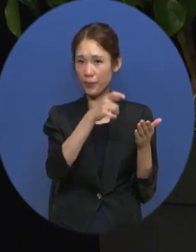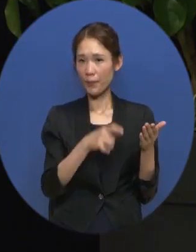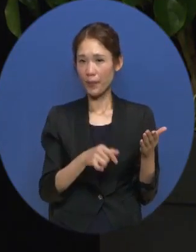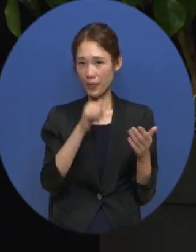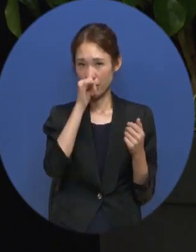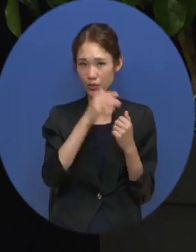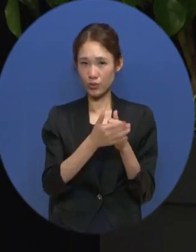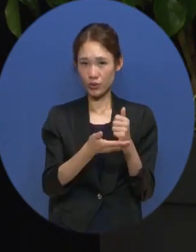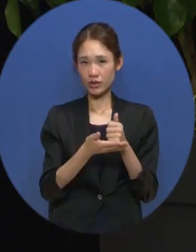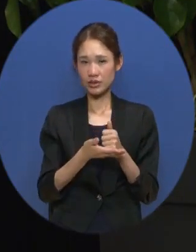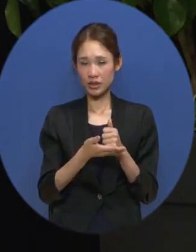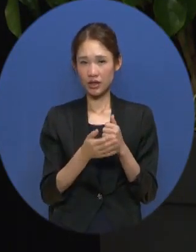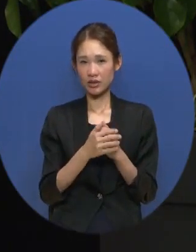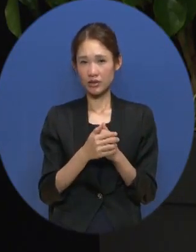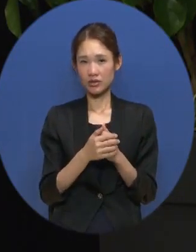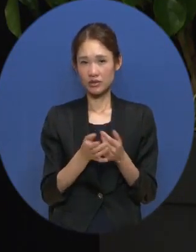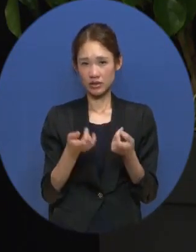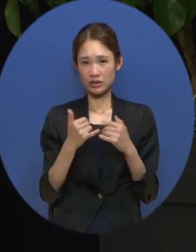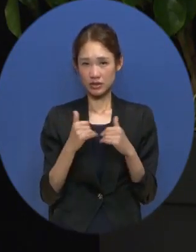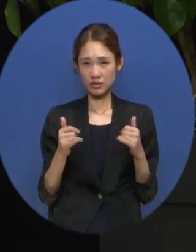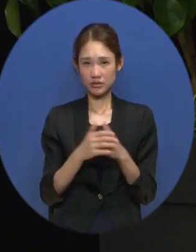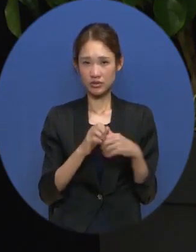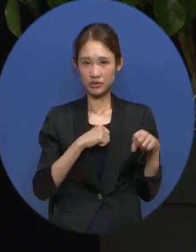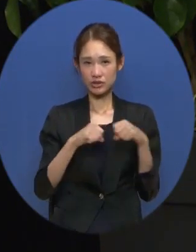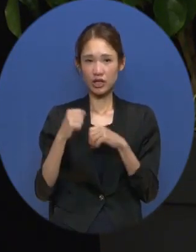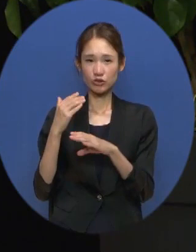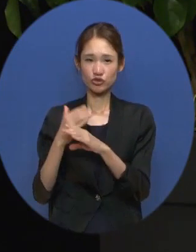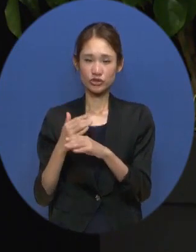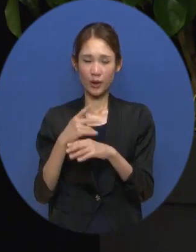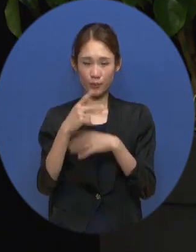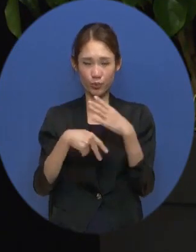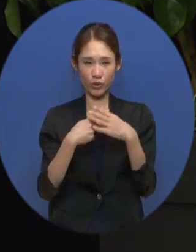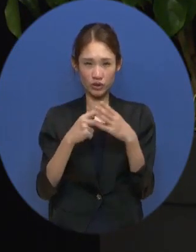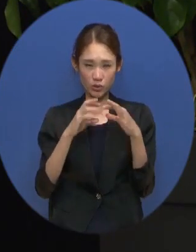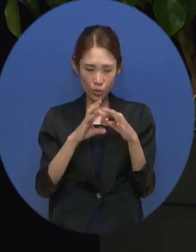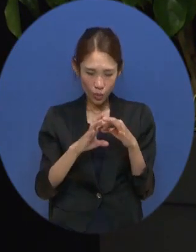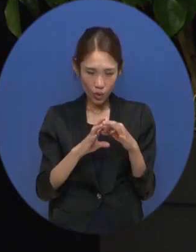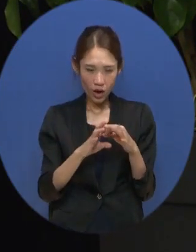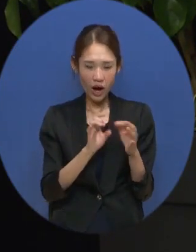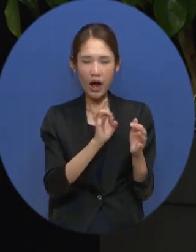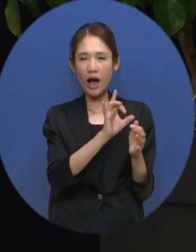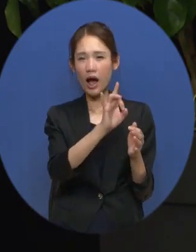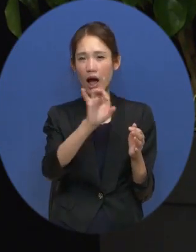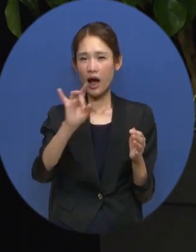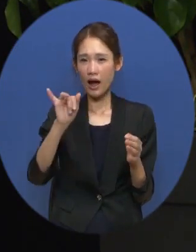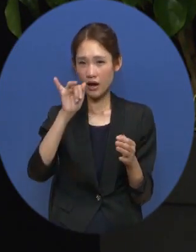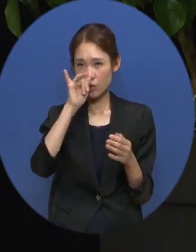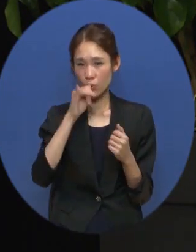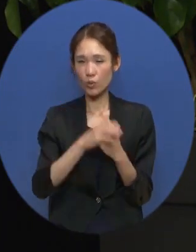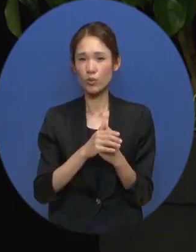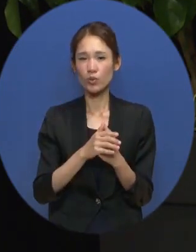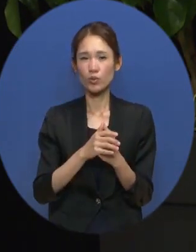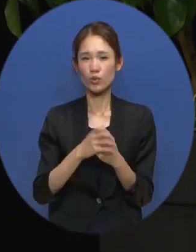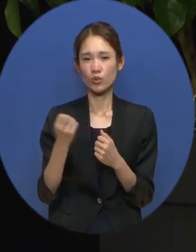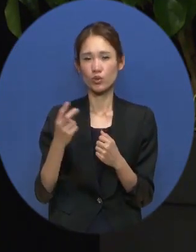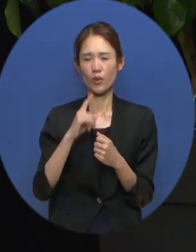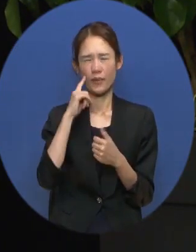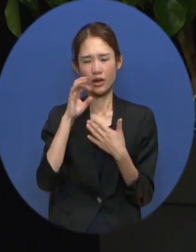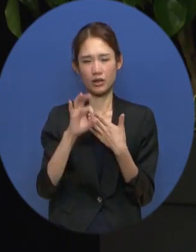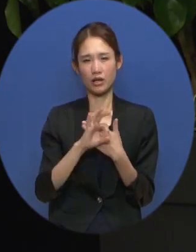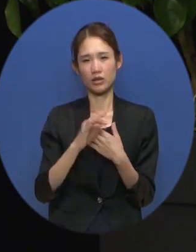클라이언트마다 지금 저희가 수행하고 있는 프로젝트에 대해서 업무 매뉴얼이 다 갖추어져 있고 아. 그다음에